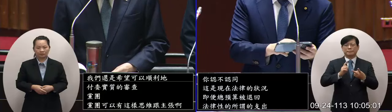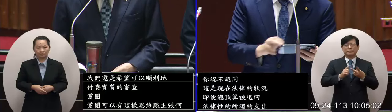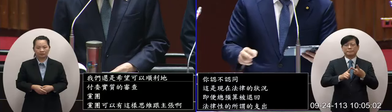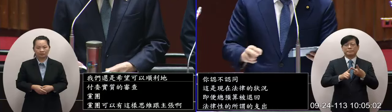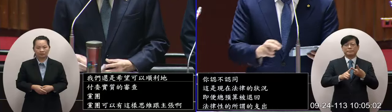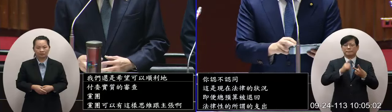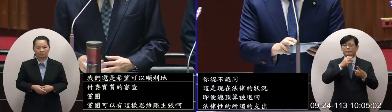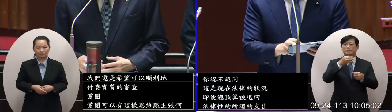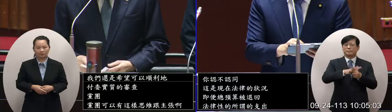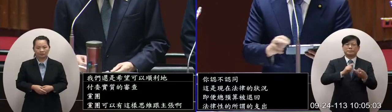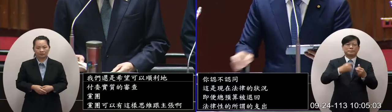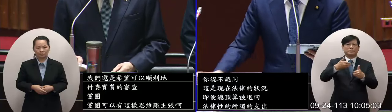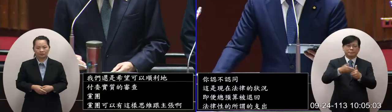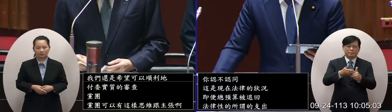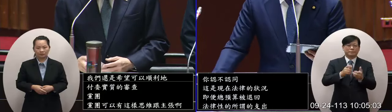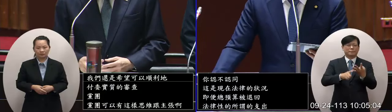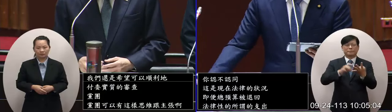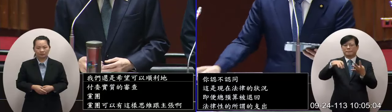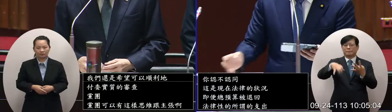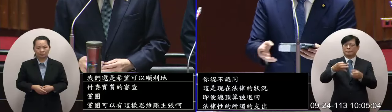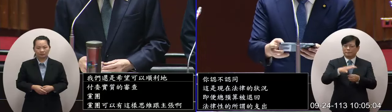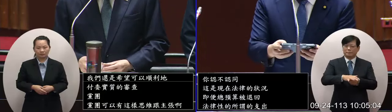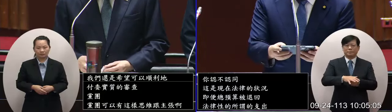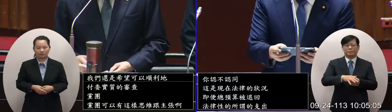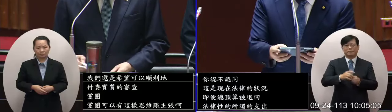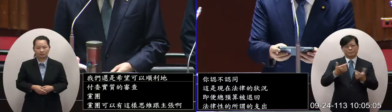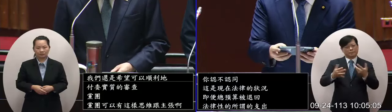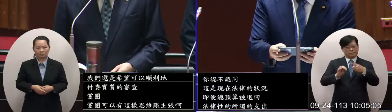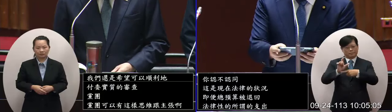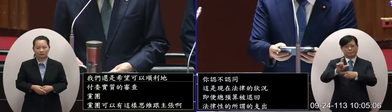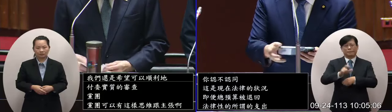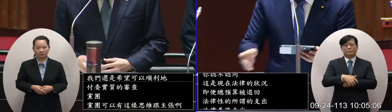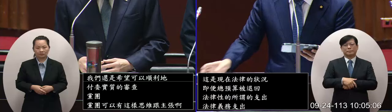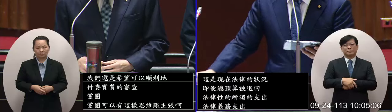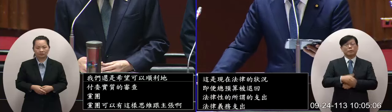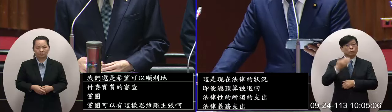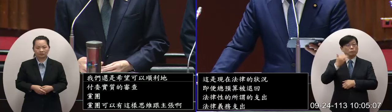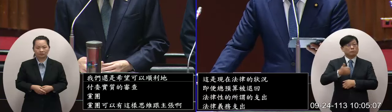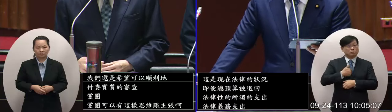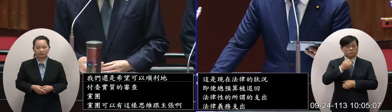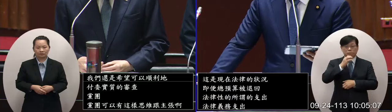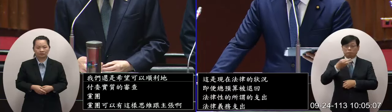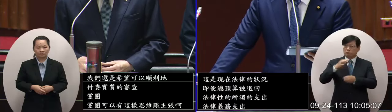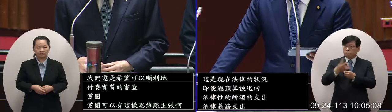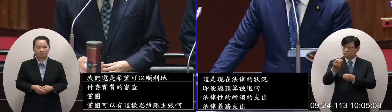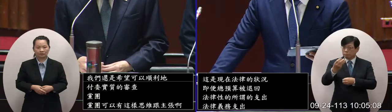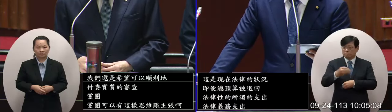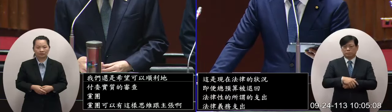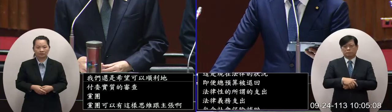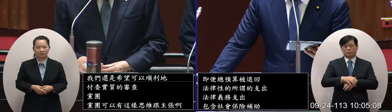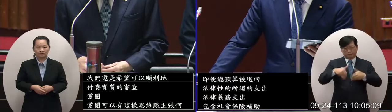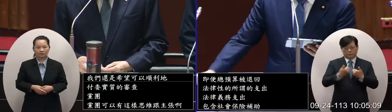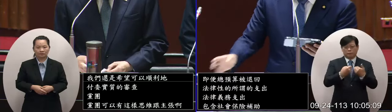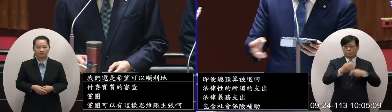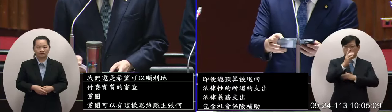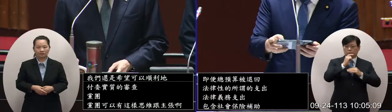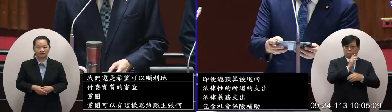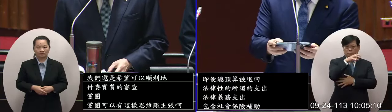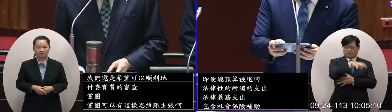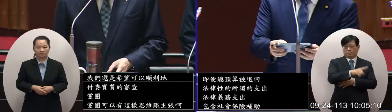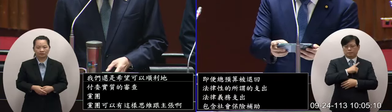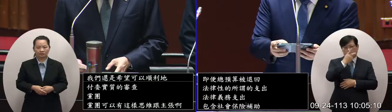社会保险补助、教育经费补助、地方补助，在大概占60%啊。如果真的没有收到补助，反而是行政机